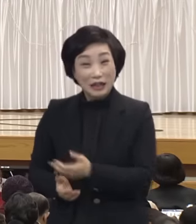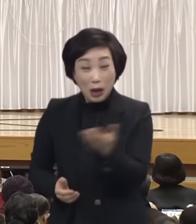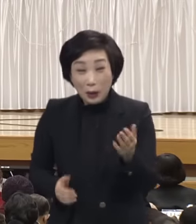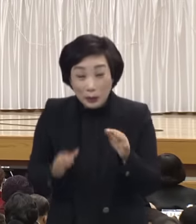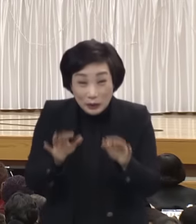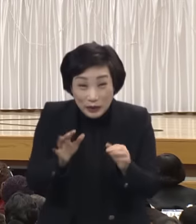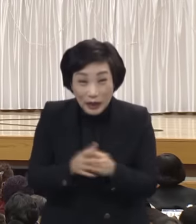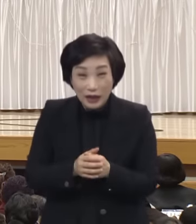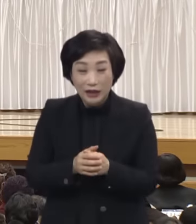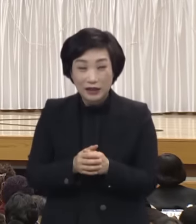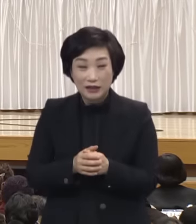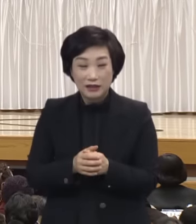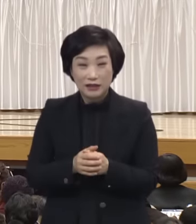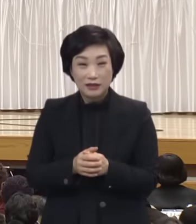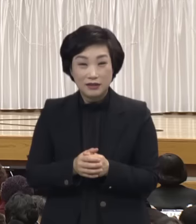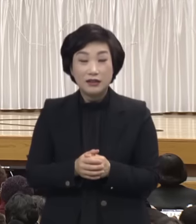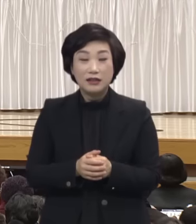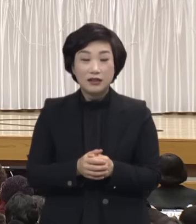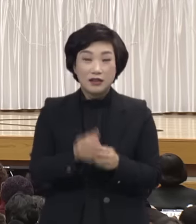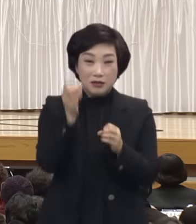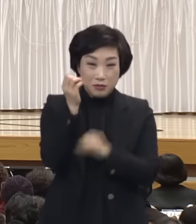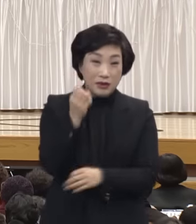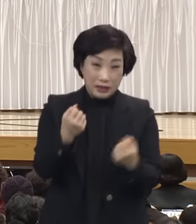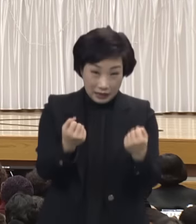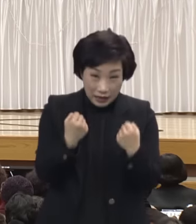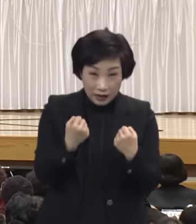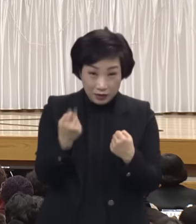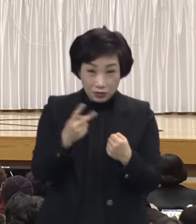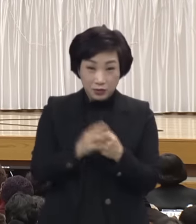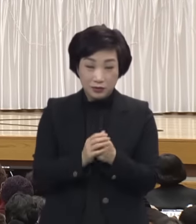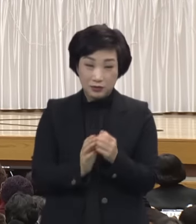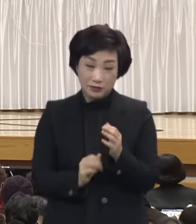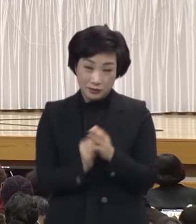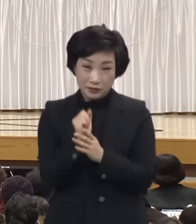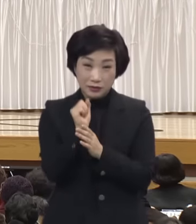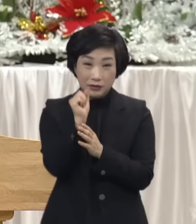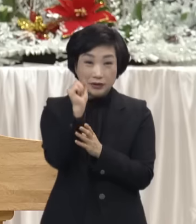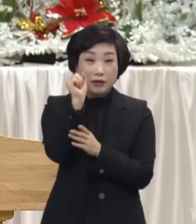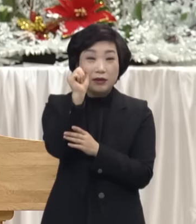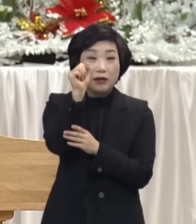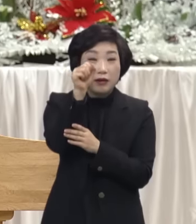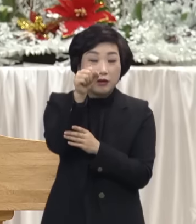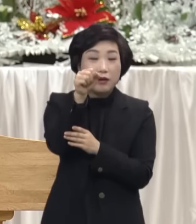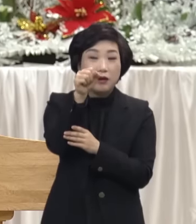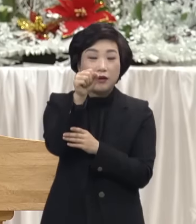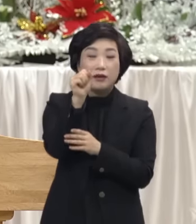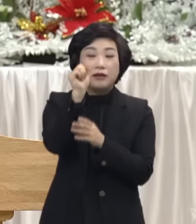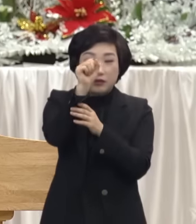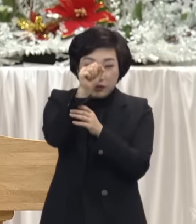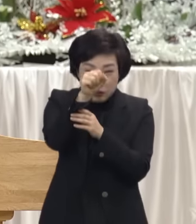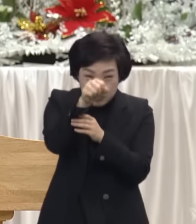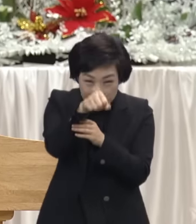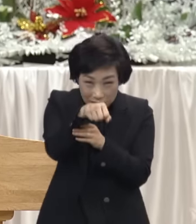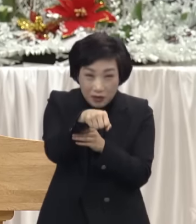그렇게 강한 뿌리를 가지고 잘 자라서 열매가